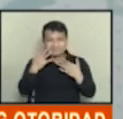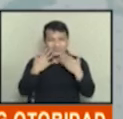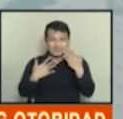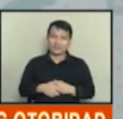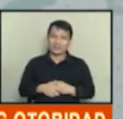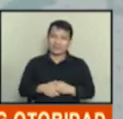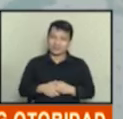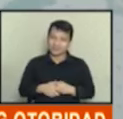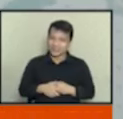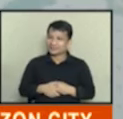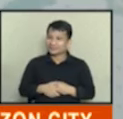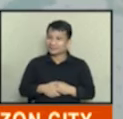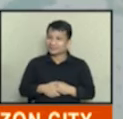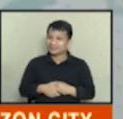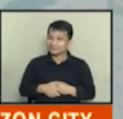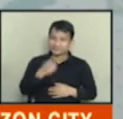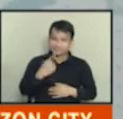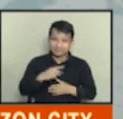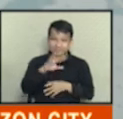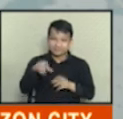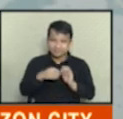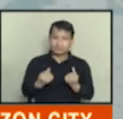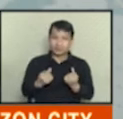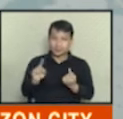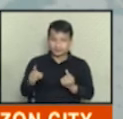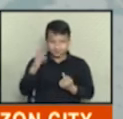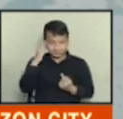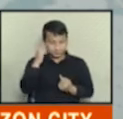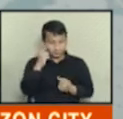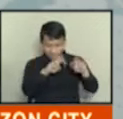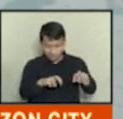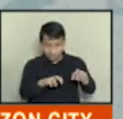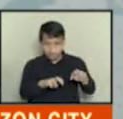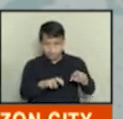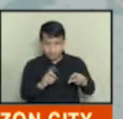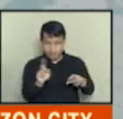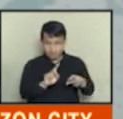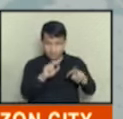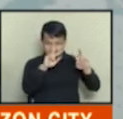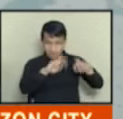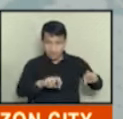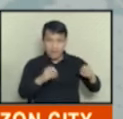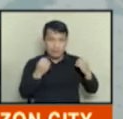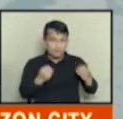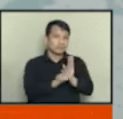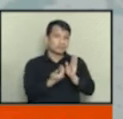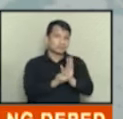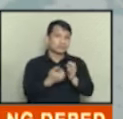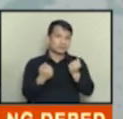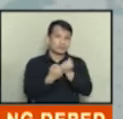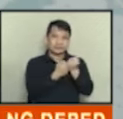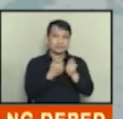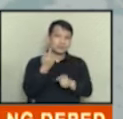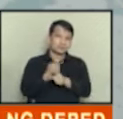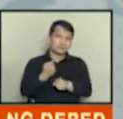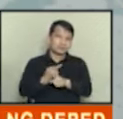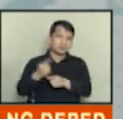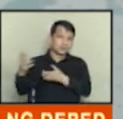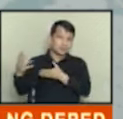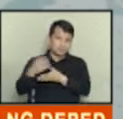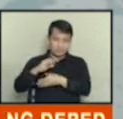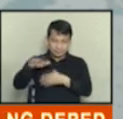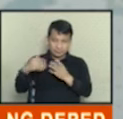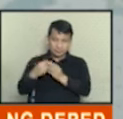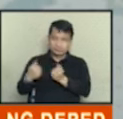Ayaw nilang sumagot. Malamang magkasama sila. Ganito, sir, imbestigahan ninyo kasi marami kayo palang mga source at tama yung mga source